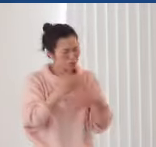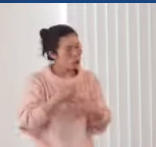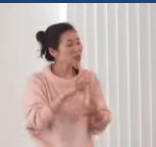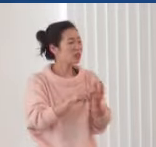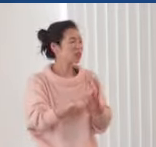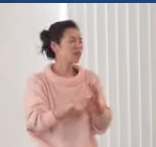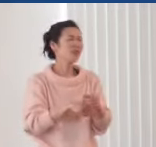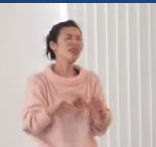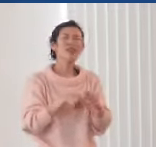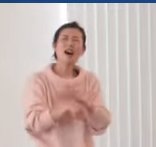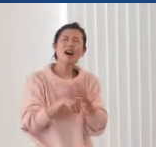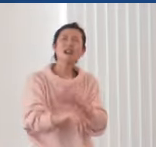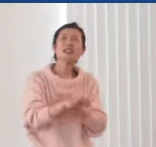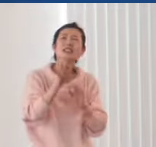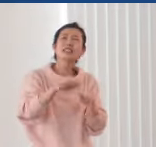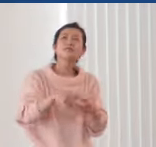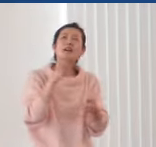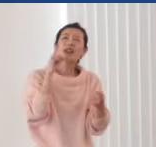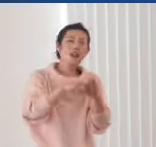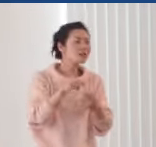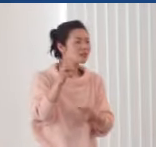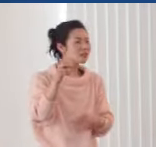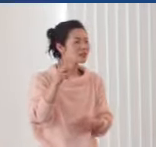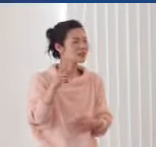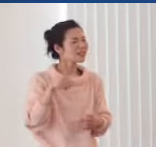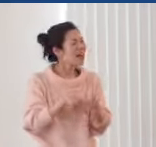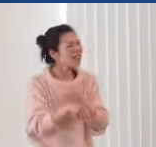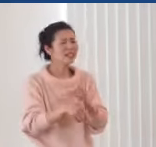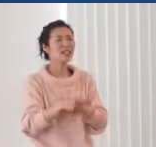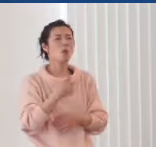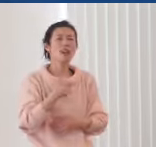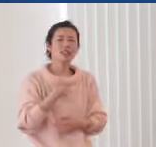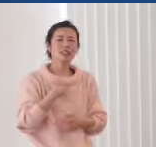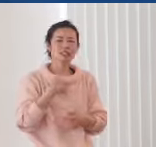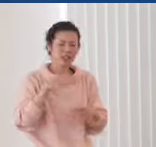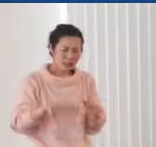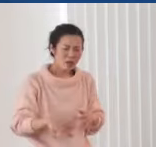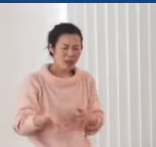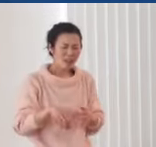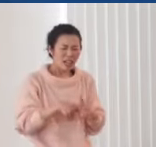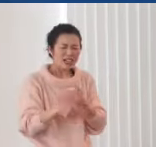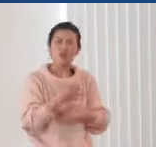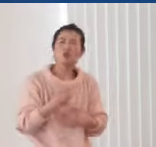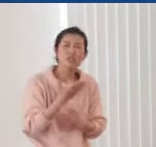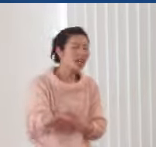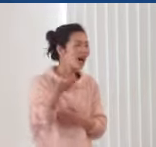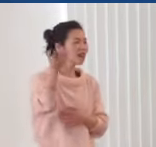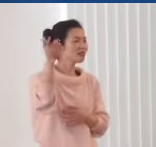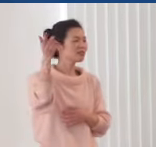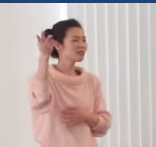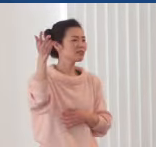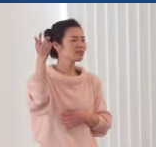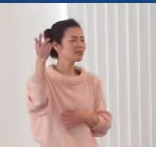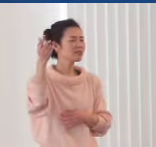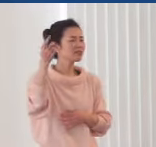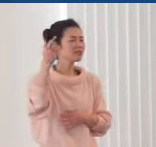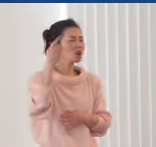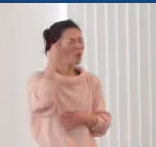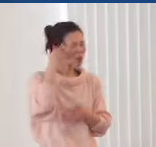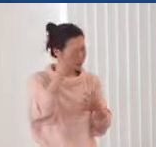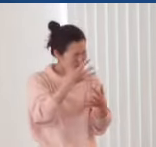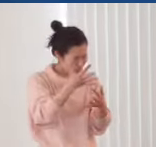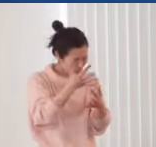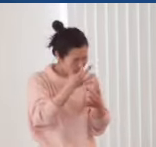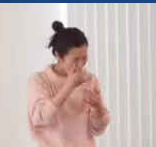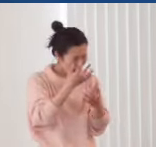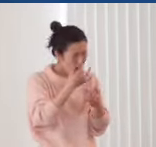でも後になって後になって、あ、神様のタイミングだったな、神の時だったなということがね、分かることがあると思うん